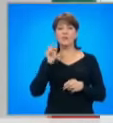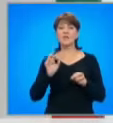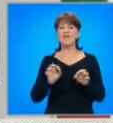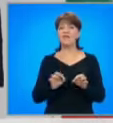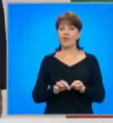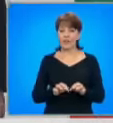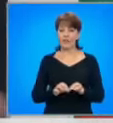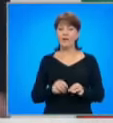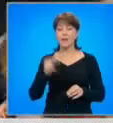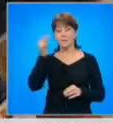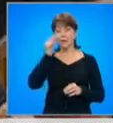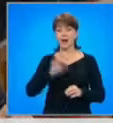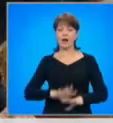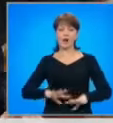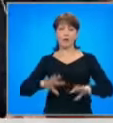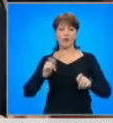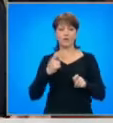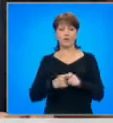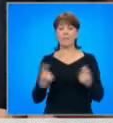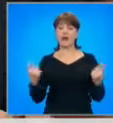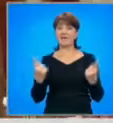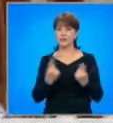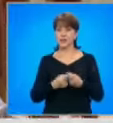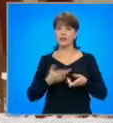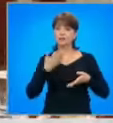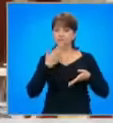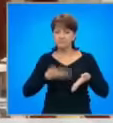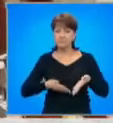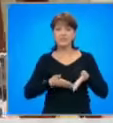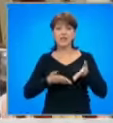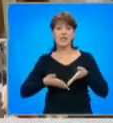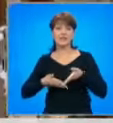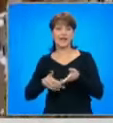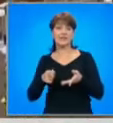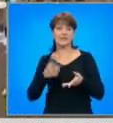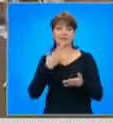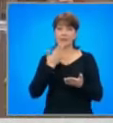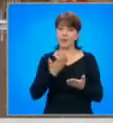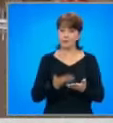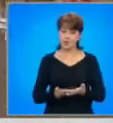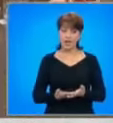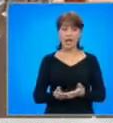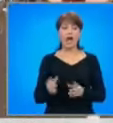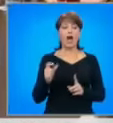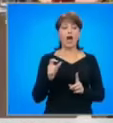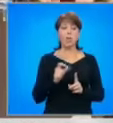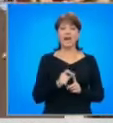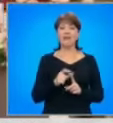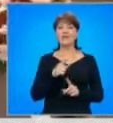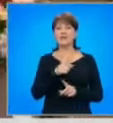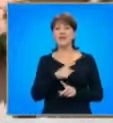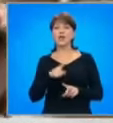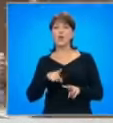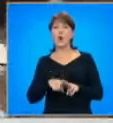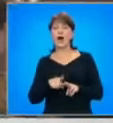готова да организира среща на високо ниво, за да съдейства за реализацията на това предложение. Румен Радев и Йохан Алиев са